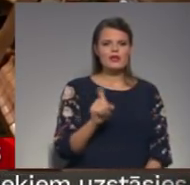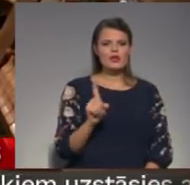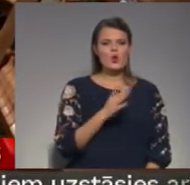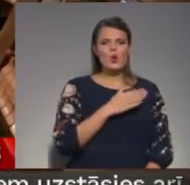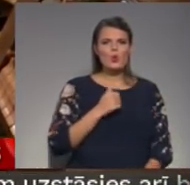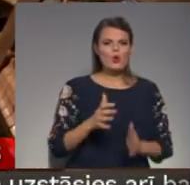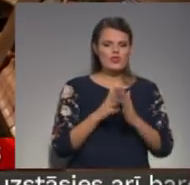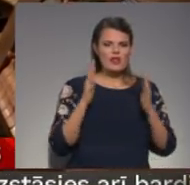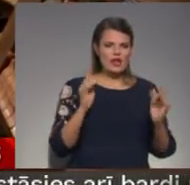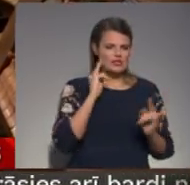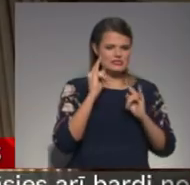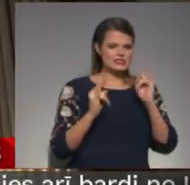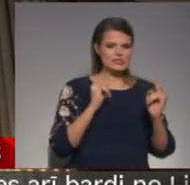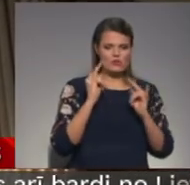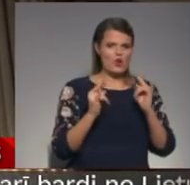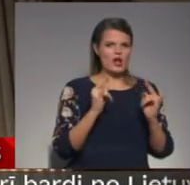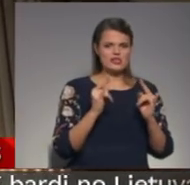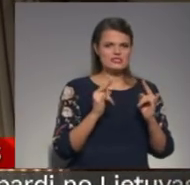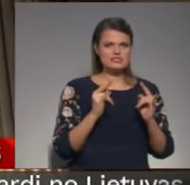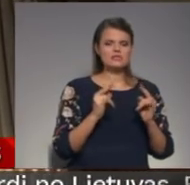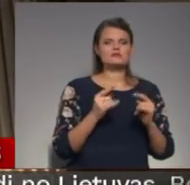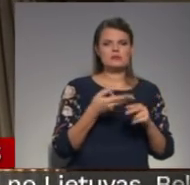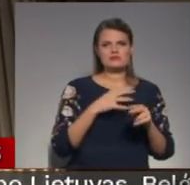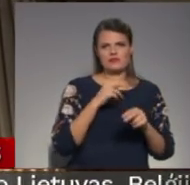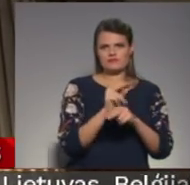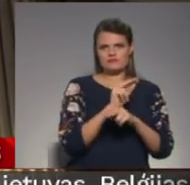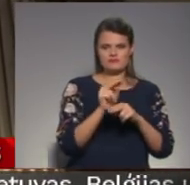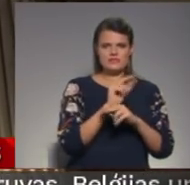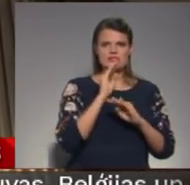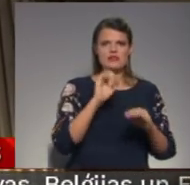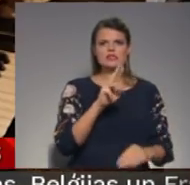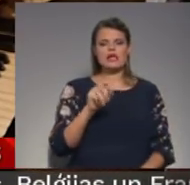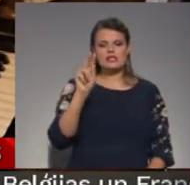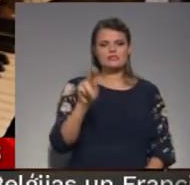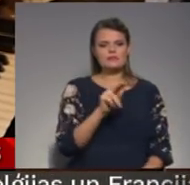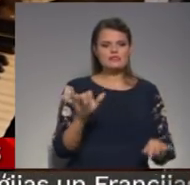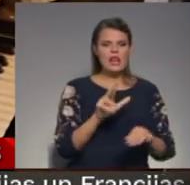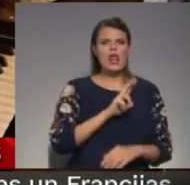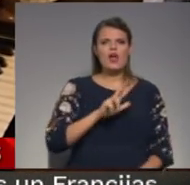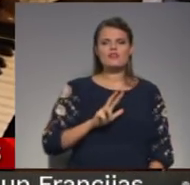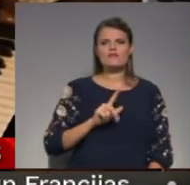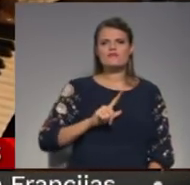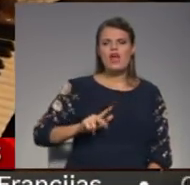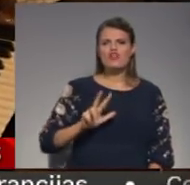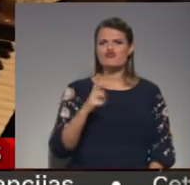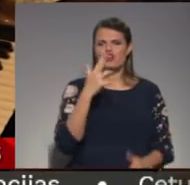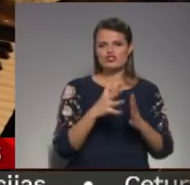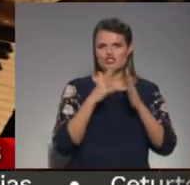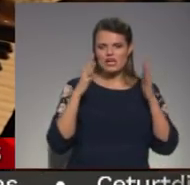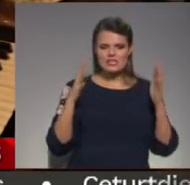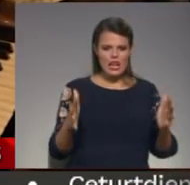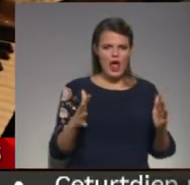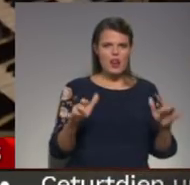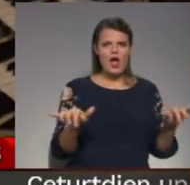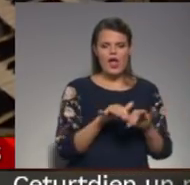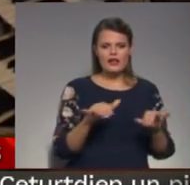Ļoti liels troksnis, nenokā. Liepājas Svētās Annas baznīcas ērģeles ir Latvijā trešās lielākās 4 manuāla ērģeles